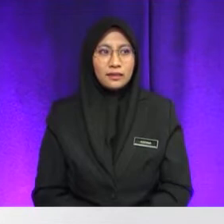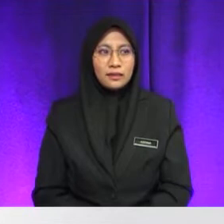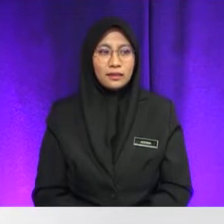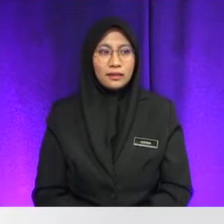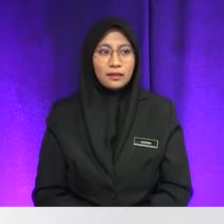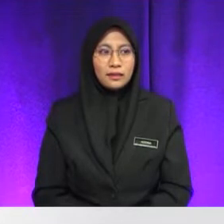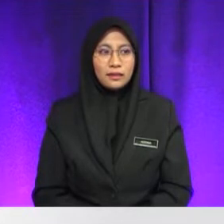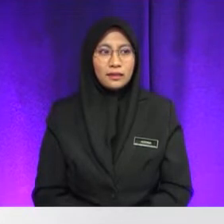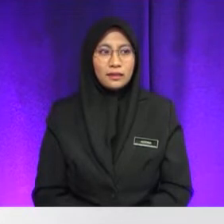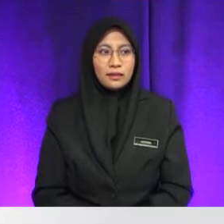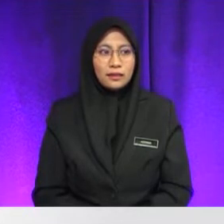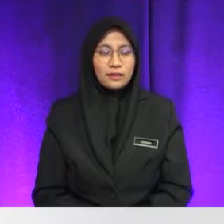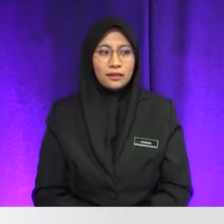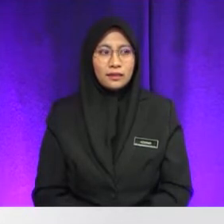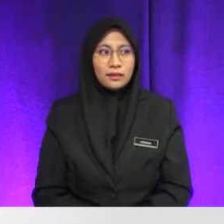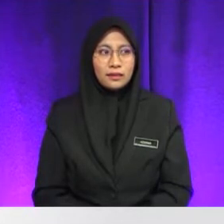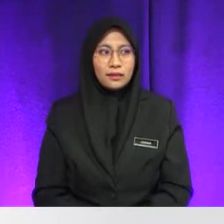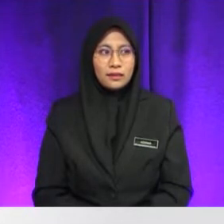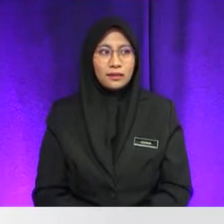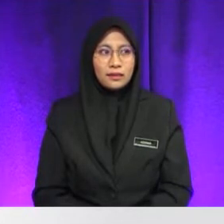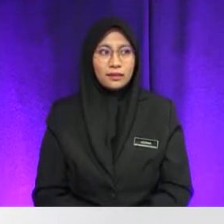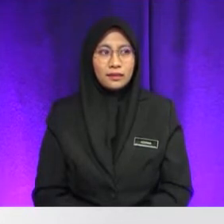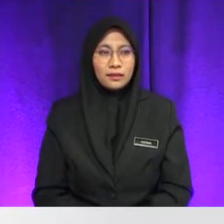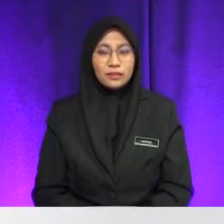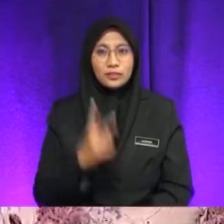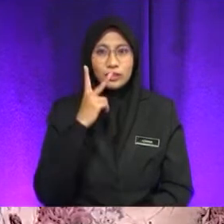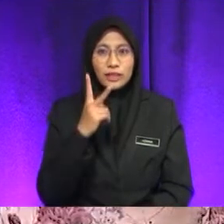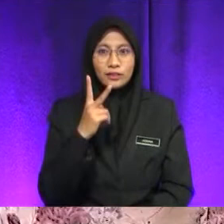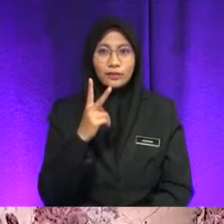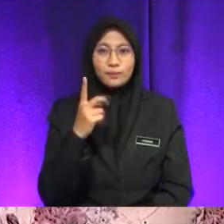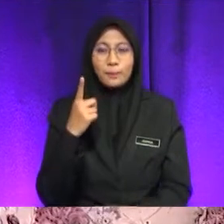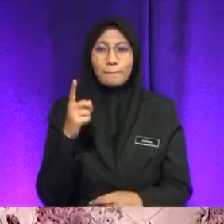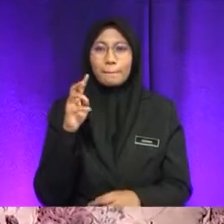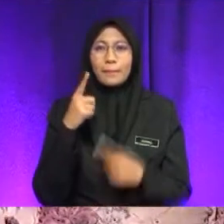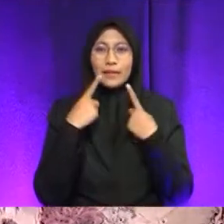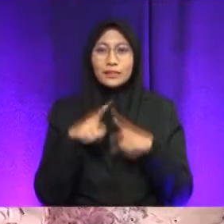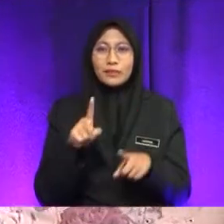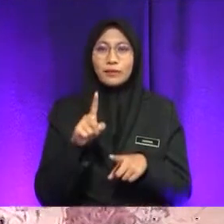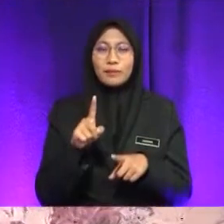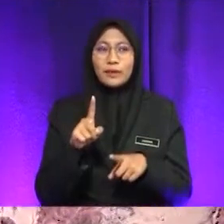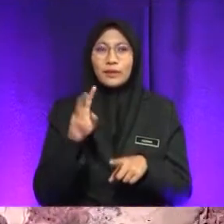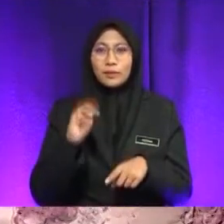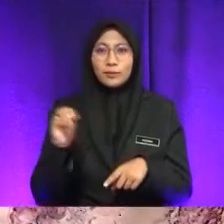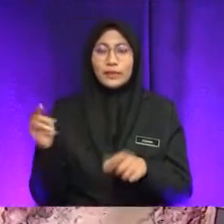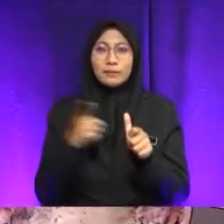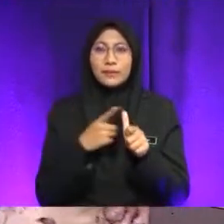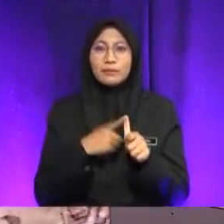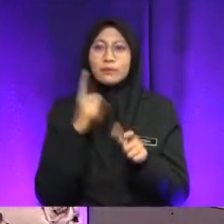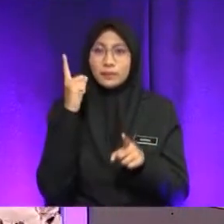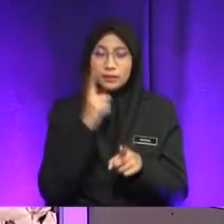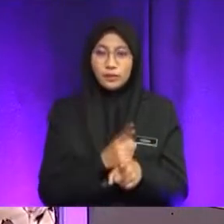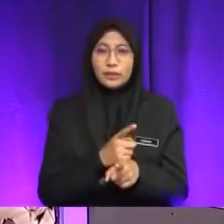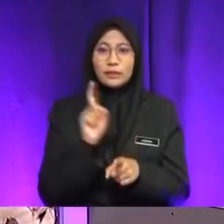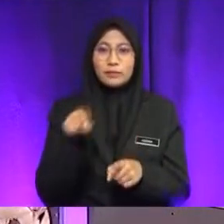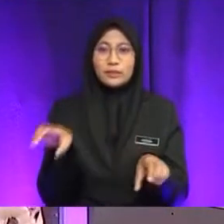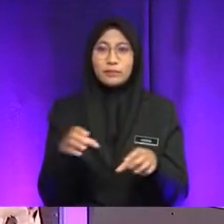bisa cantik oke baik kita tengok kepada aja pabrik kita dia betul kita memang kene buat persamaan ini ya